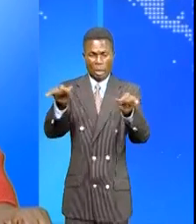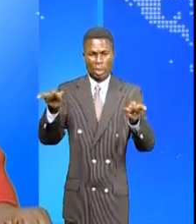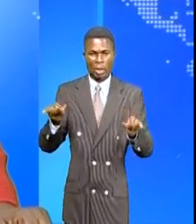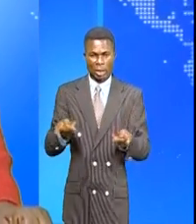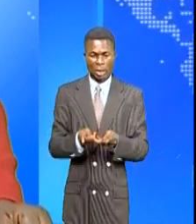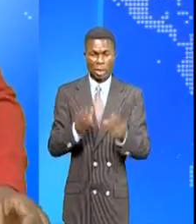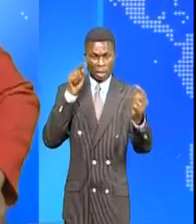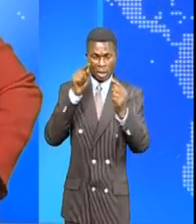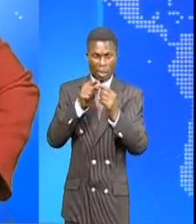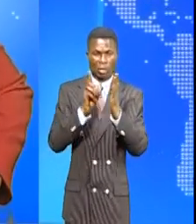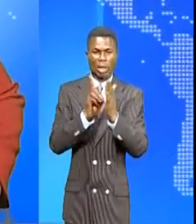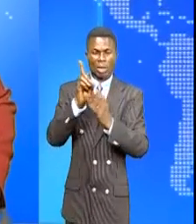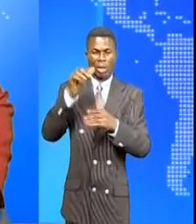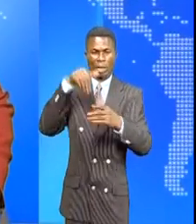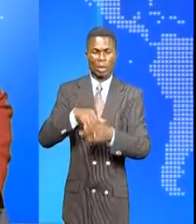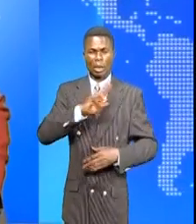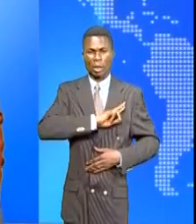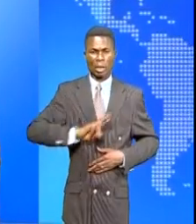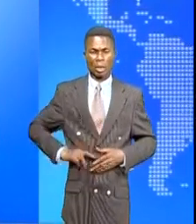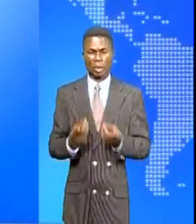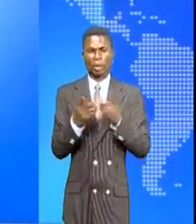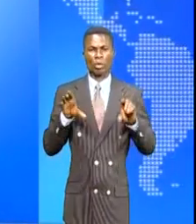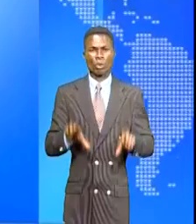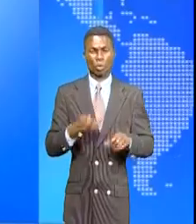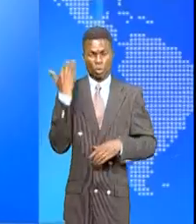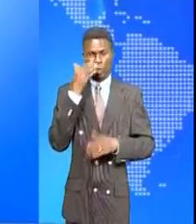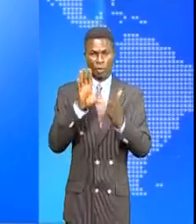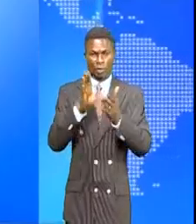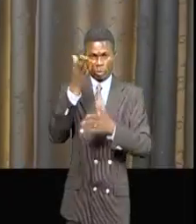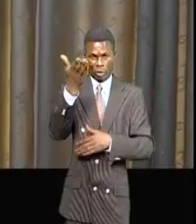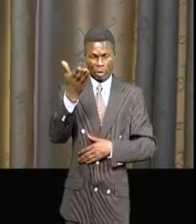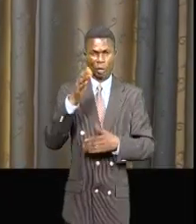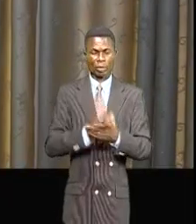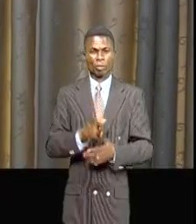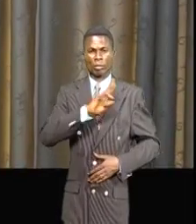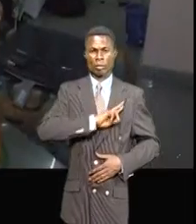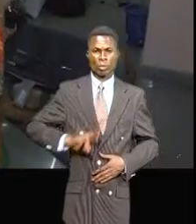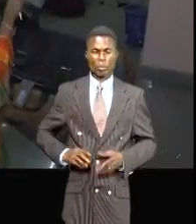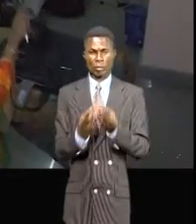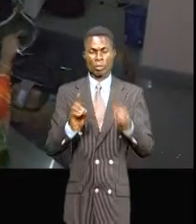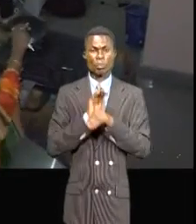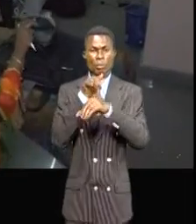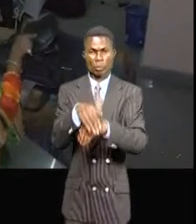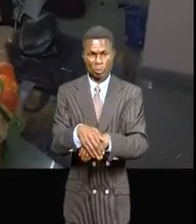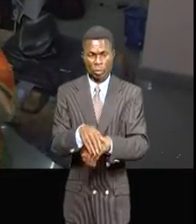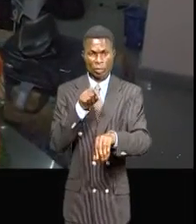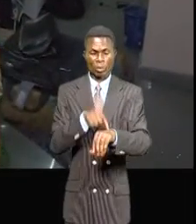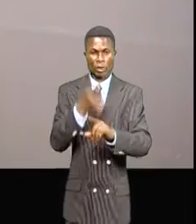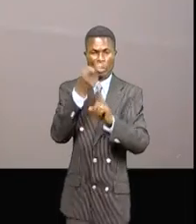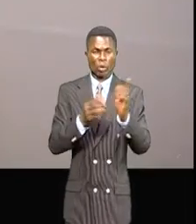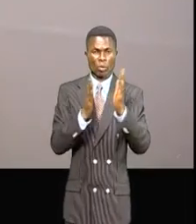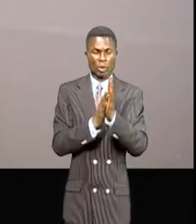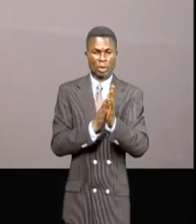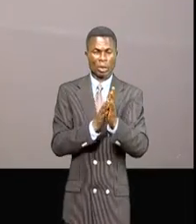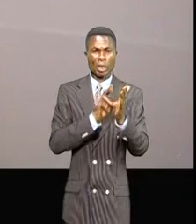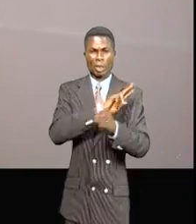des objectifs de développement en République démocratique du Congo. Reportage. La RDC s'est engagée en septembre